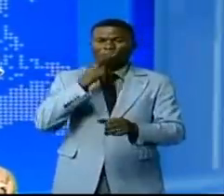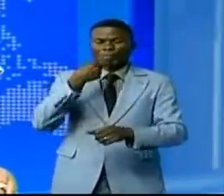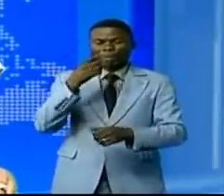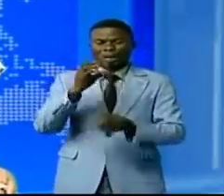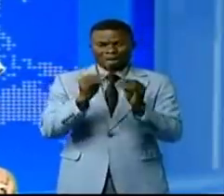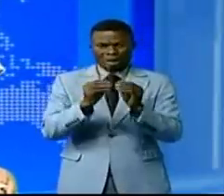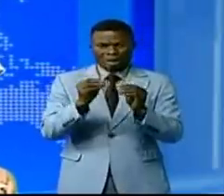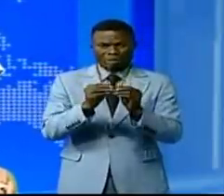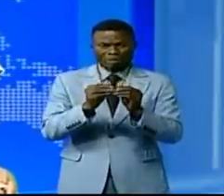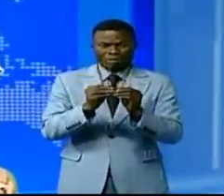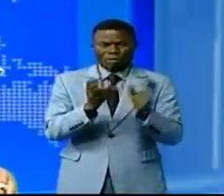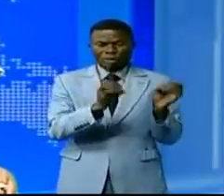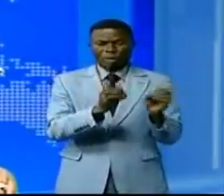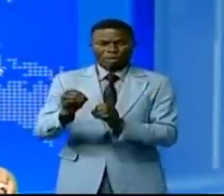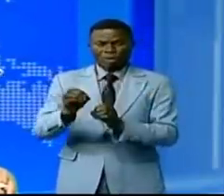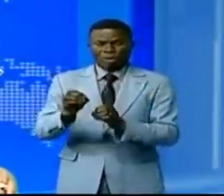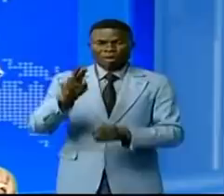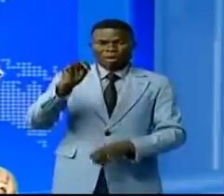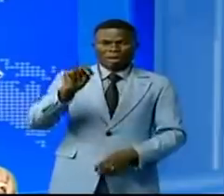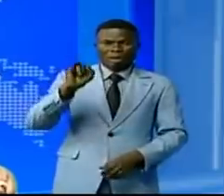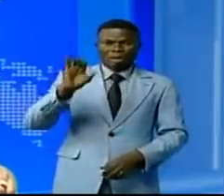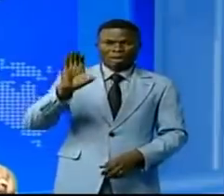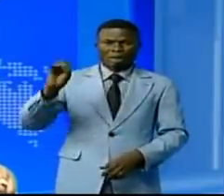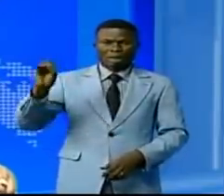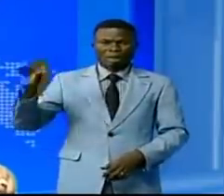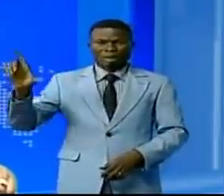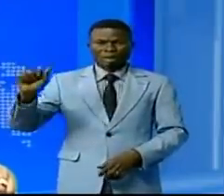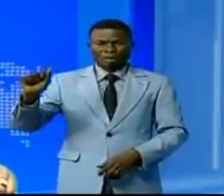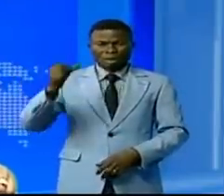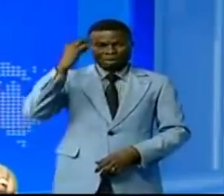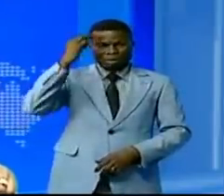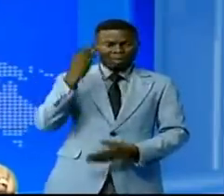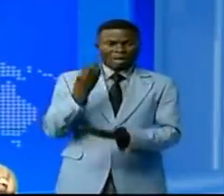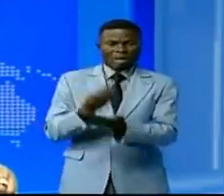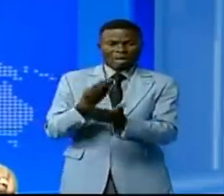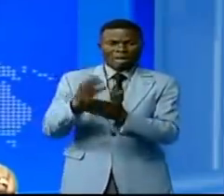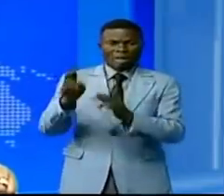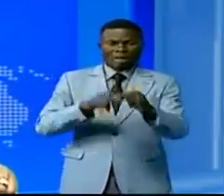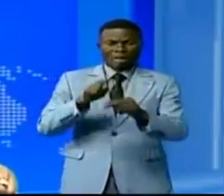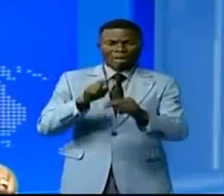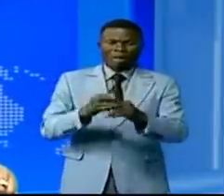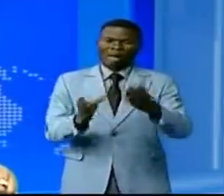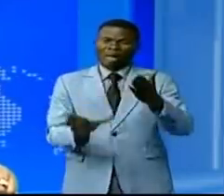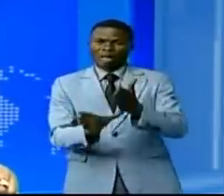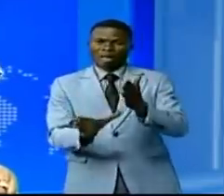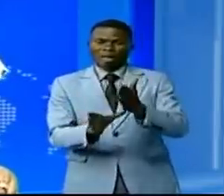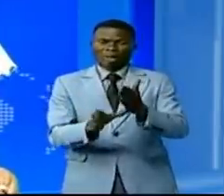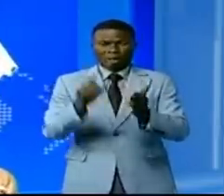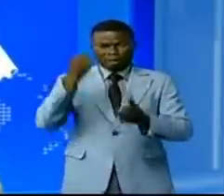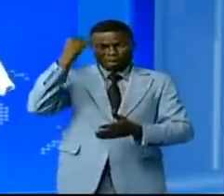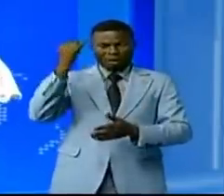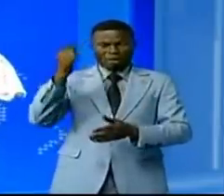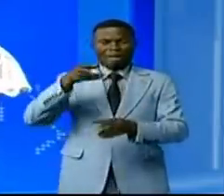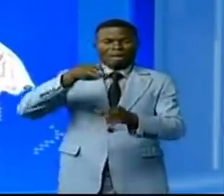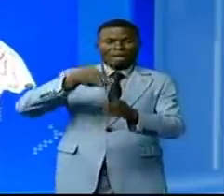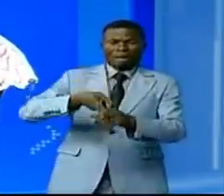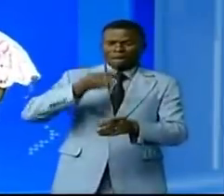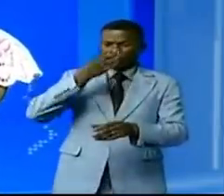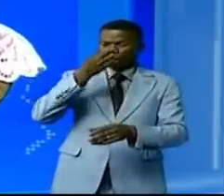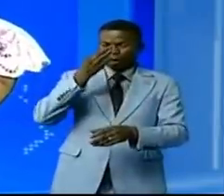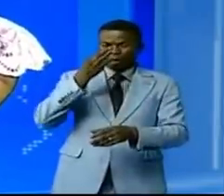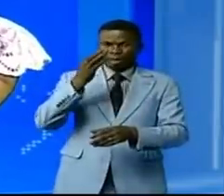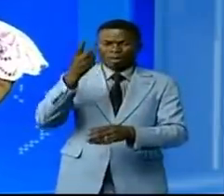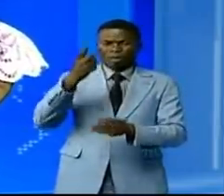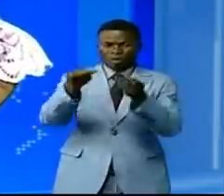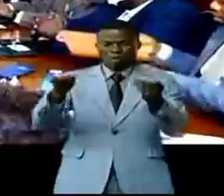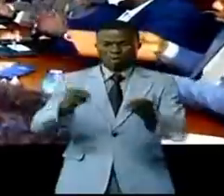réunion tenue par Nicolas Kazadi dans sa casquette du ministre de l'Économie nationale intérimaire à l'attention des pétroliers de 3 zones